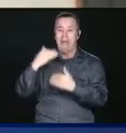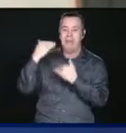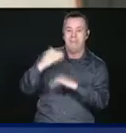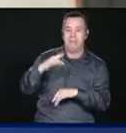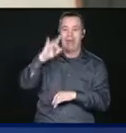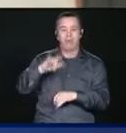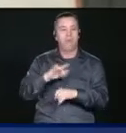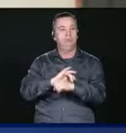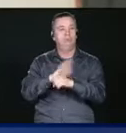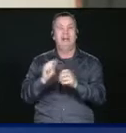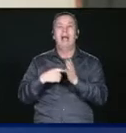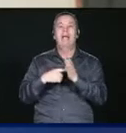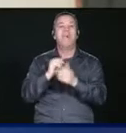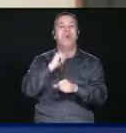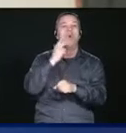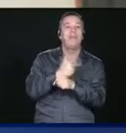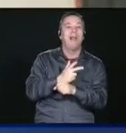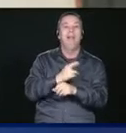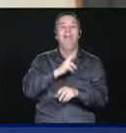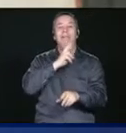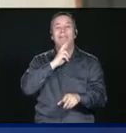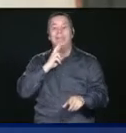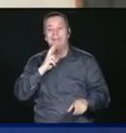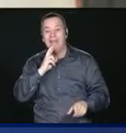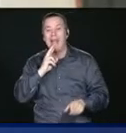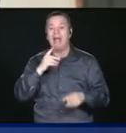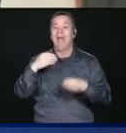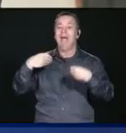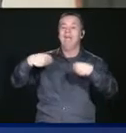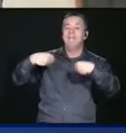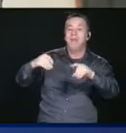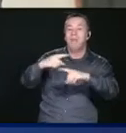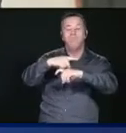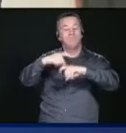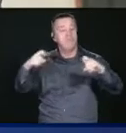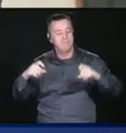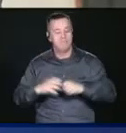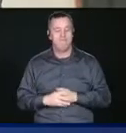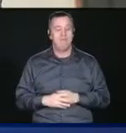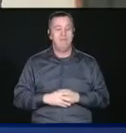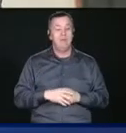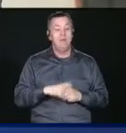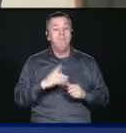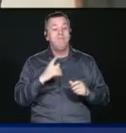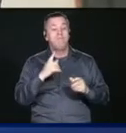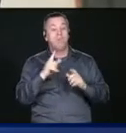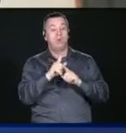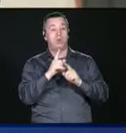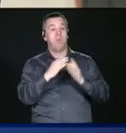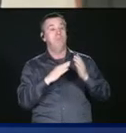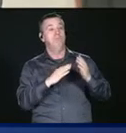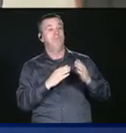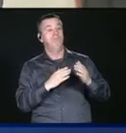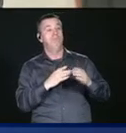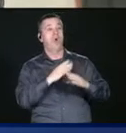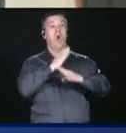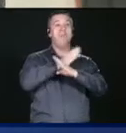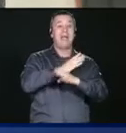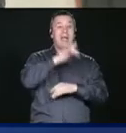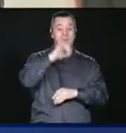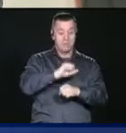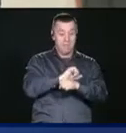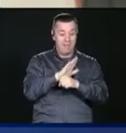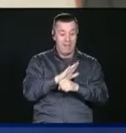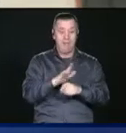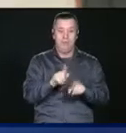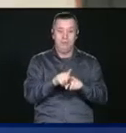COVID-19, comme l'hôtellerie, la restauration ou la vente au détail. Les obstacles liés à la pandémie s'ajoutent aux barrières auxquelles les